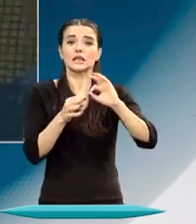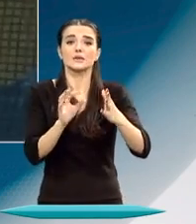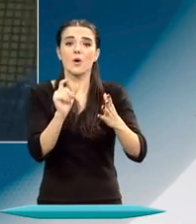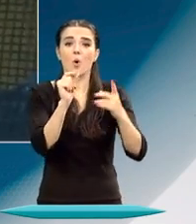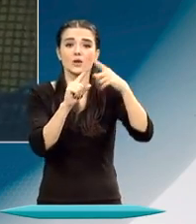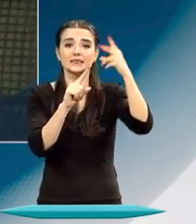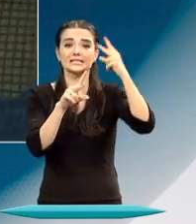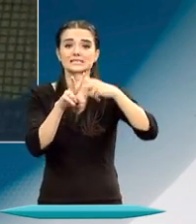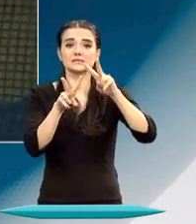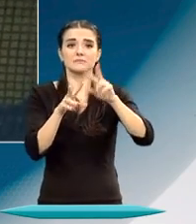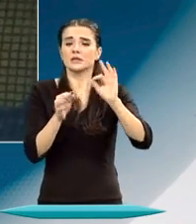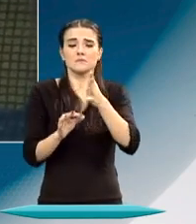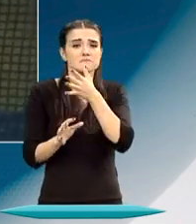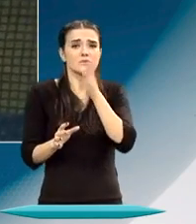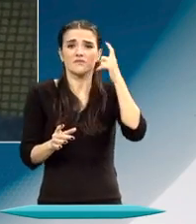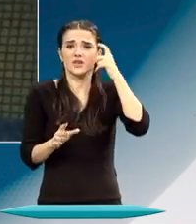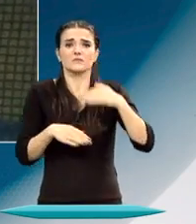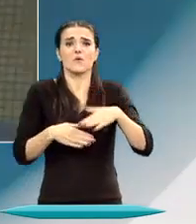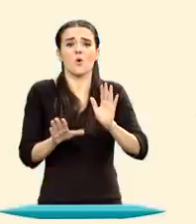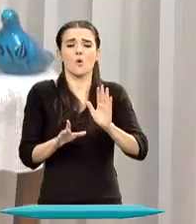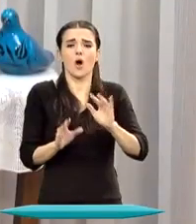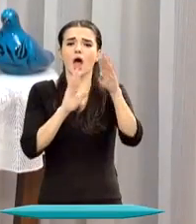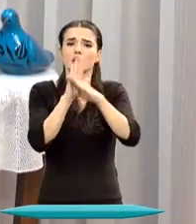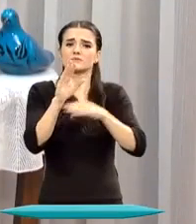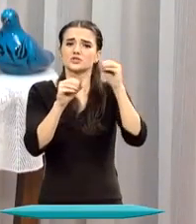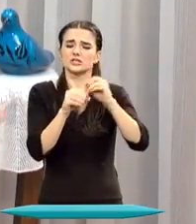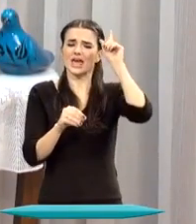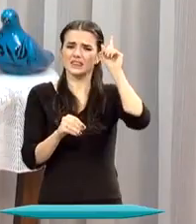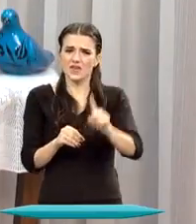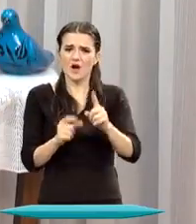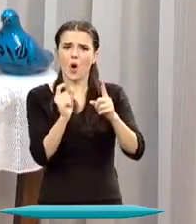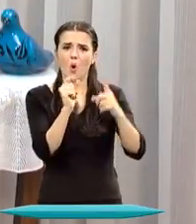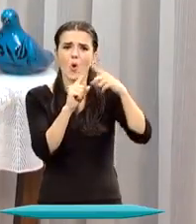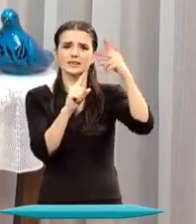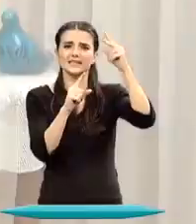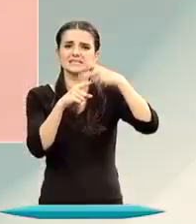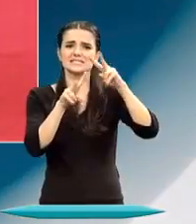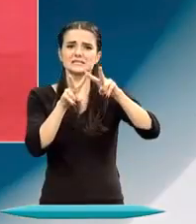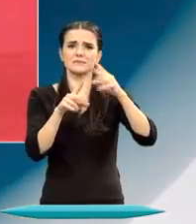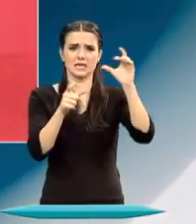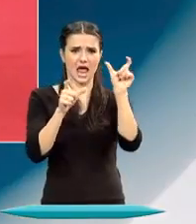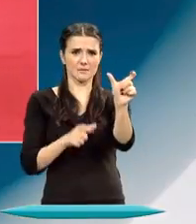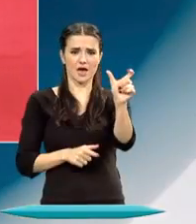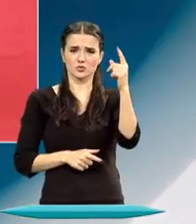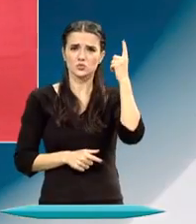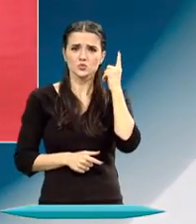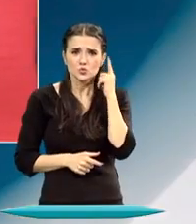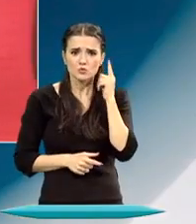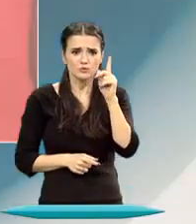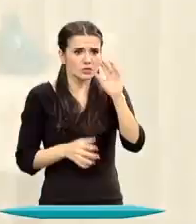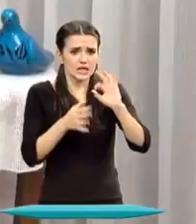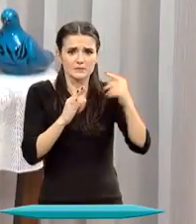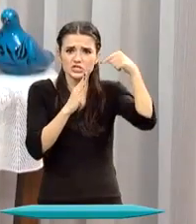Nedir otizm? Hiçbir fikirleri yoktur. Hayatımızda ilk kez bir otizm kelimesi duyduk. Bunun ne olduğunu